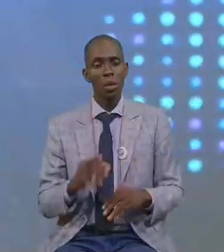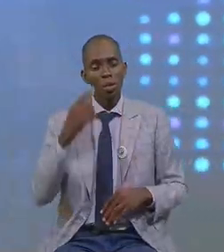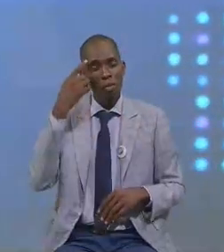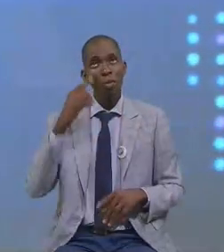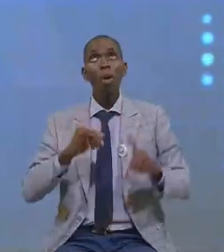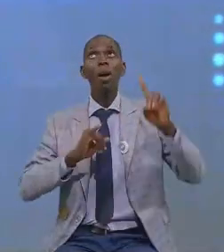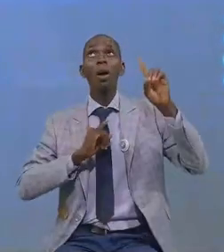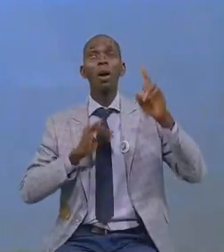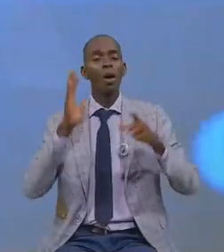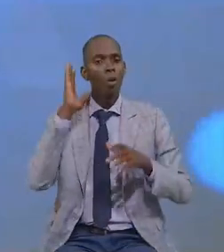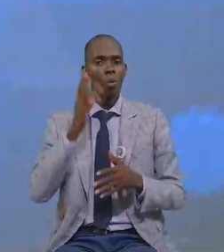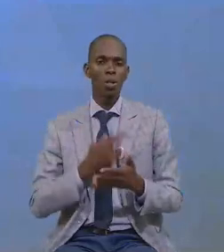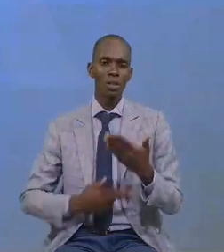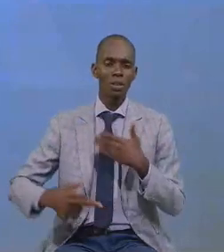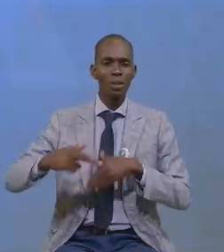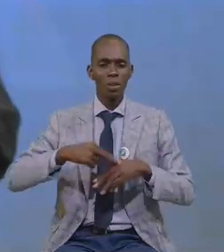te guérirai.